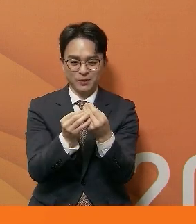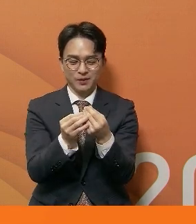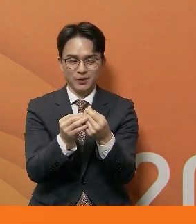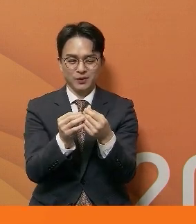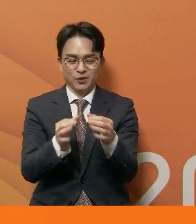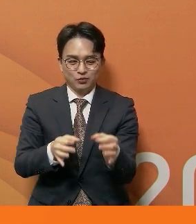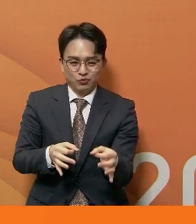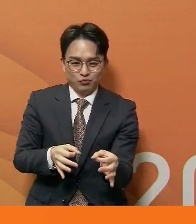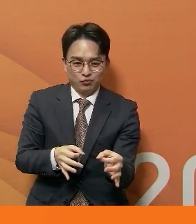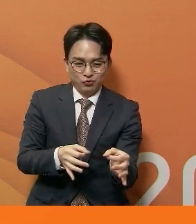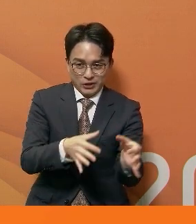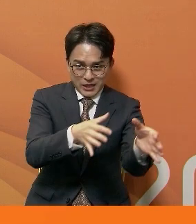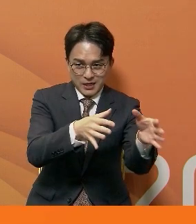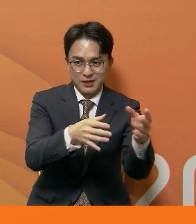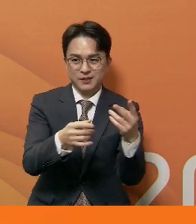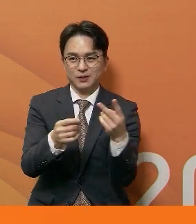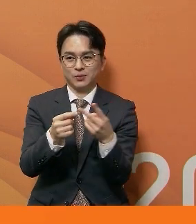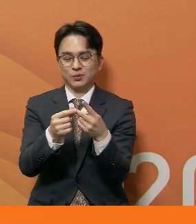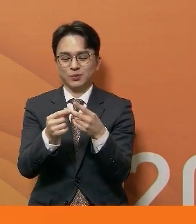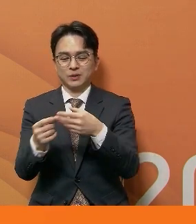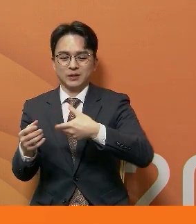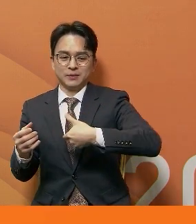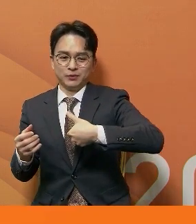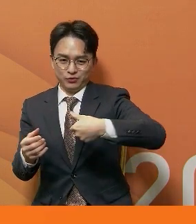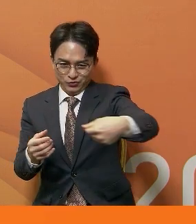말씀드린 그 두 축으로 나뉘어지는데요